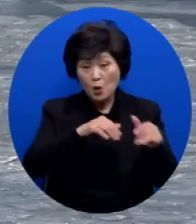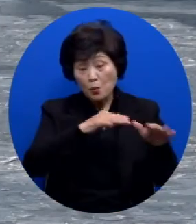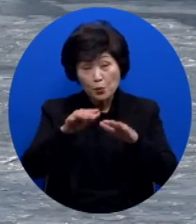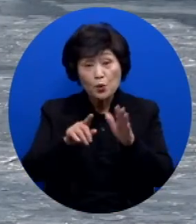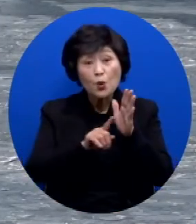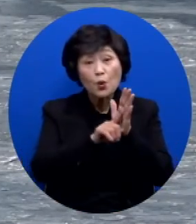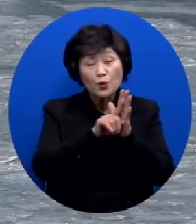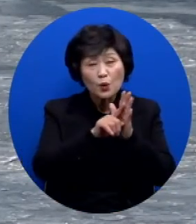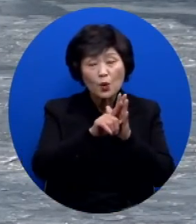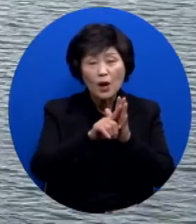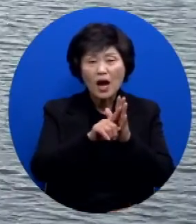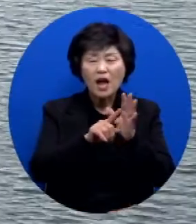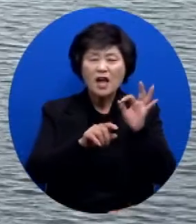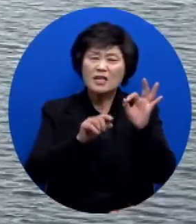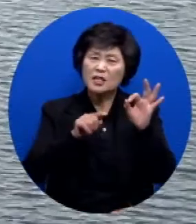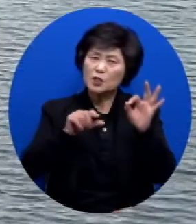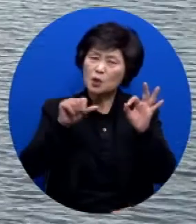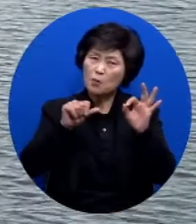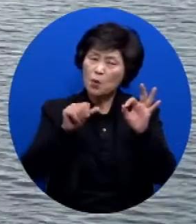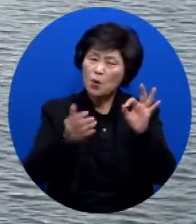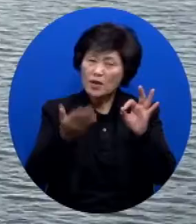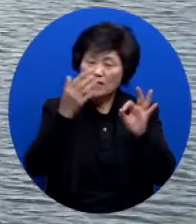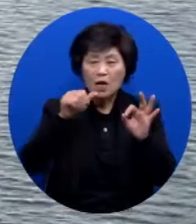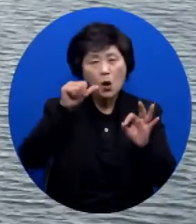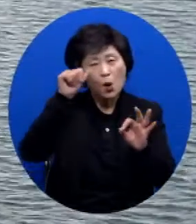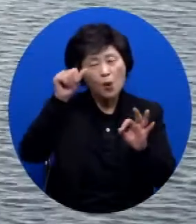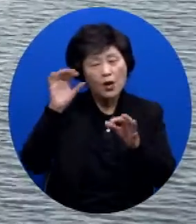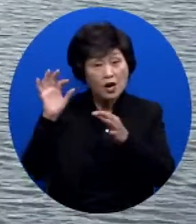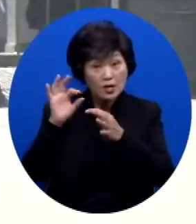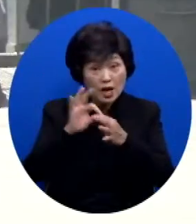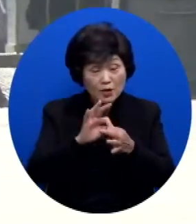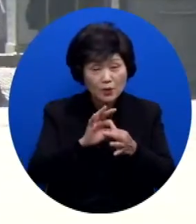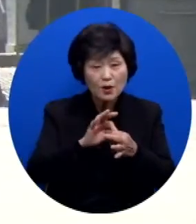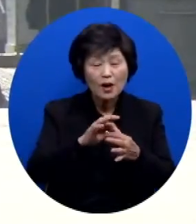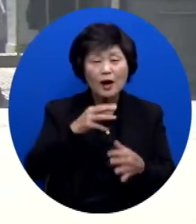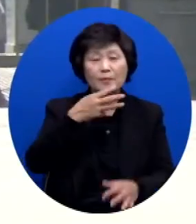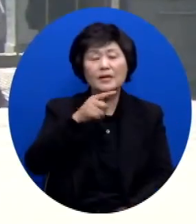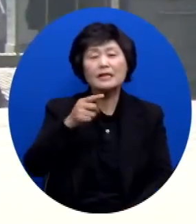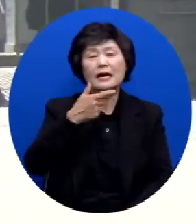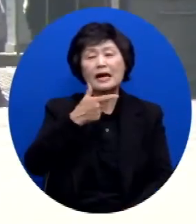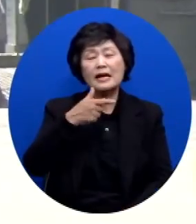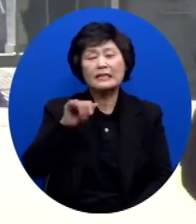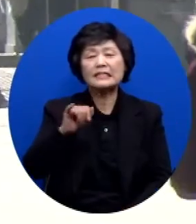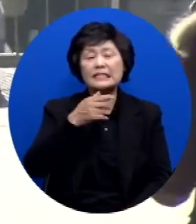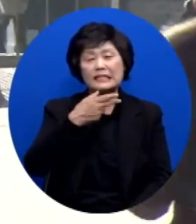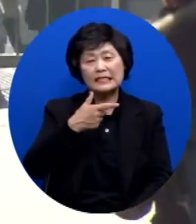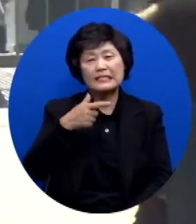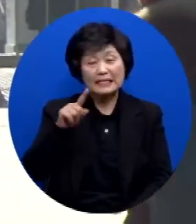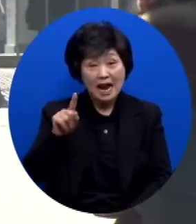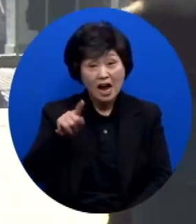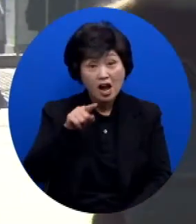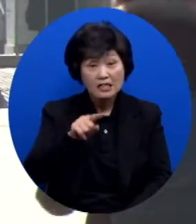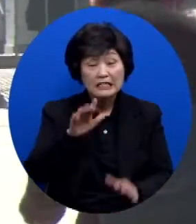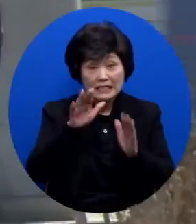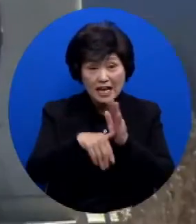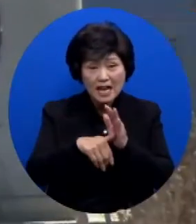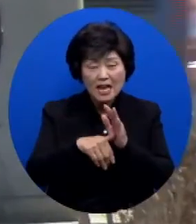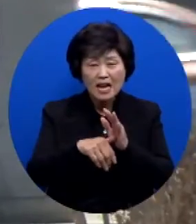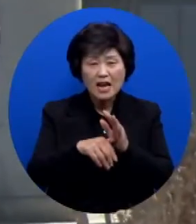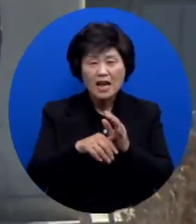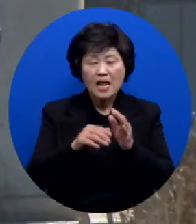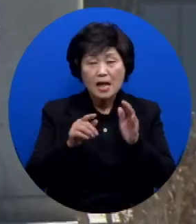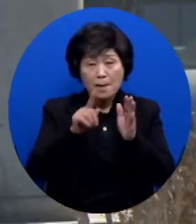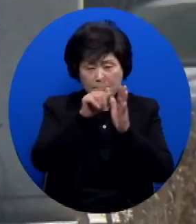현상입니다. 라니냐가 발생하면 그해 겨울에 한파가 나타날 가능성이 높은데요. 세계 기상기구는